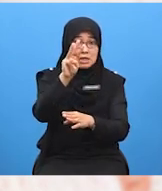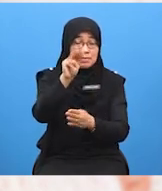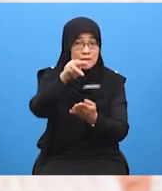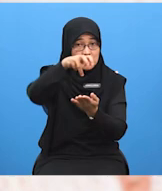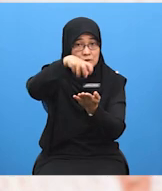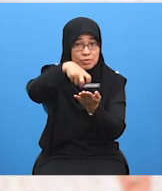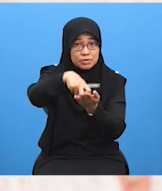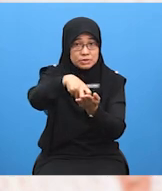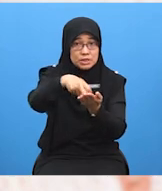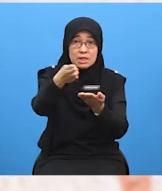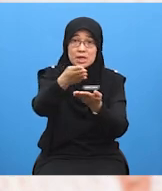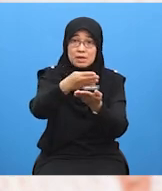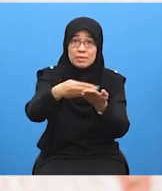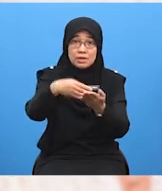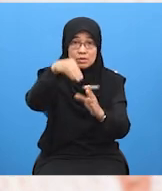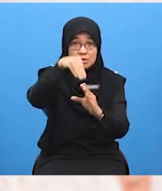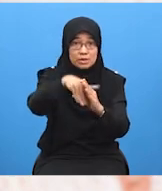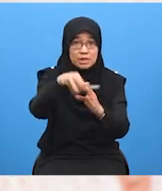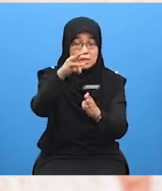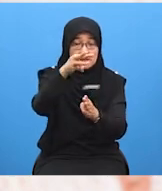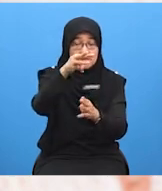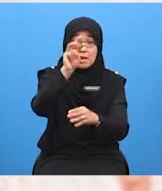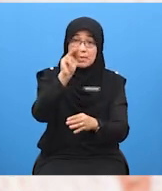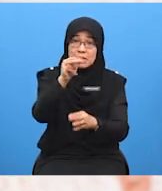Bahagian-bahagian yang terdapat dalam mikro pengawal ialah input,